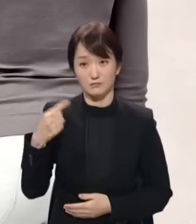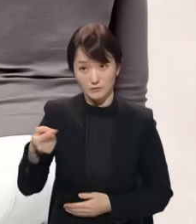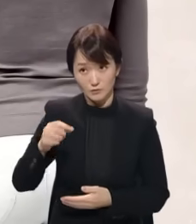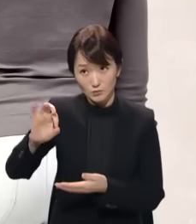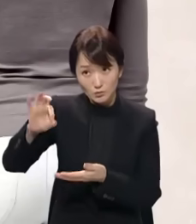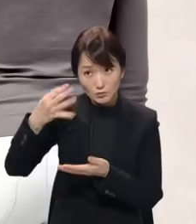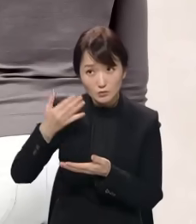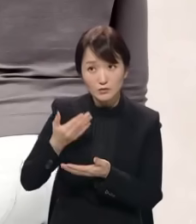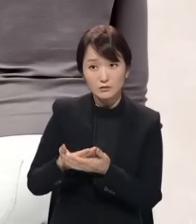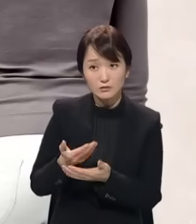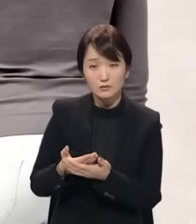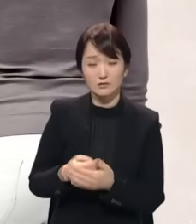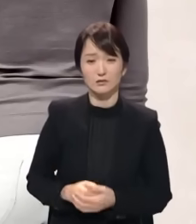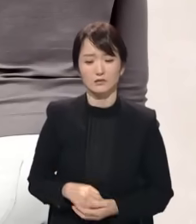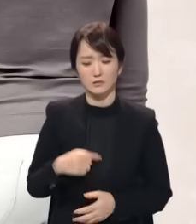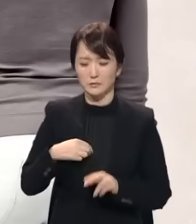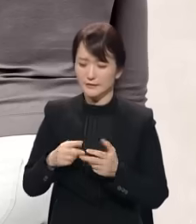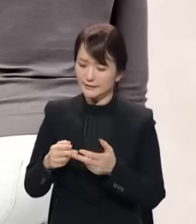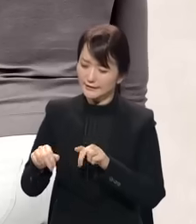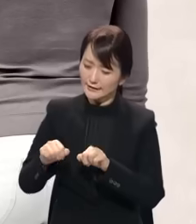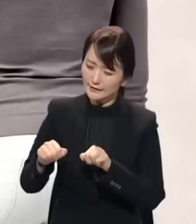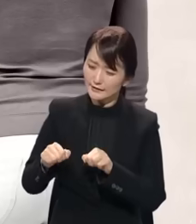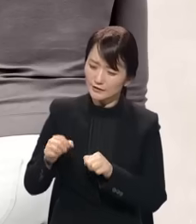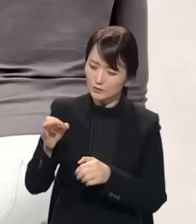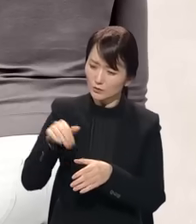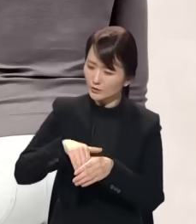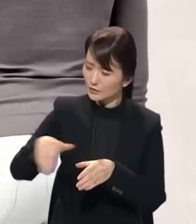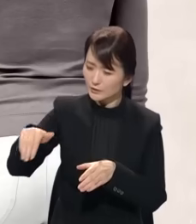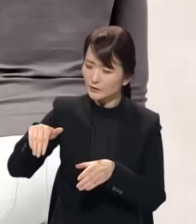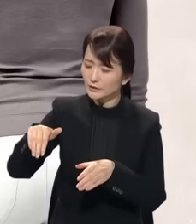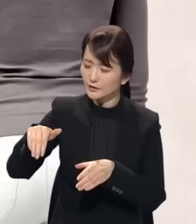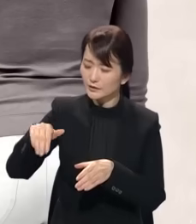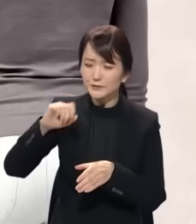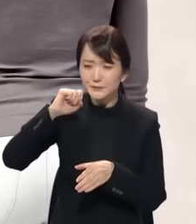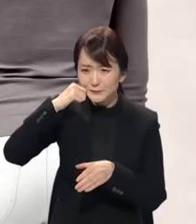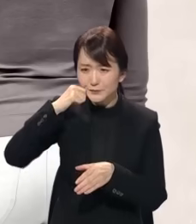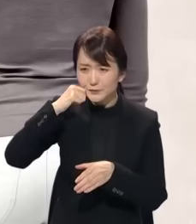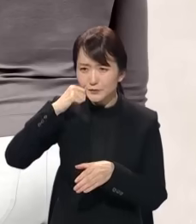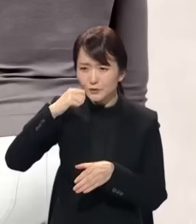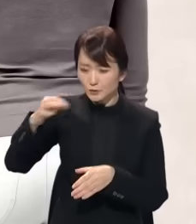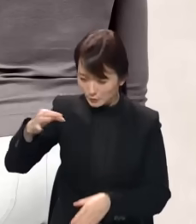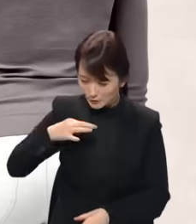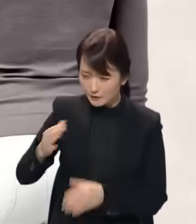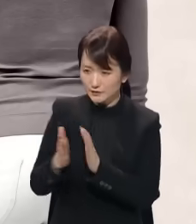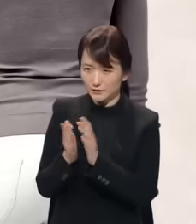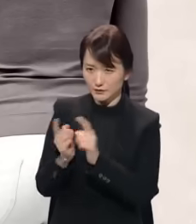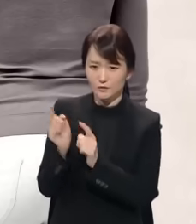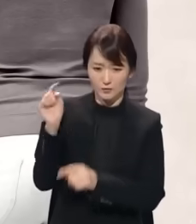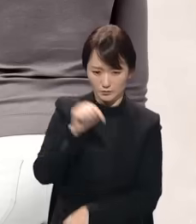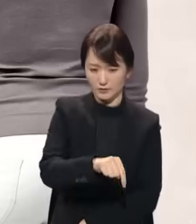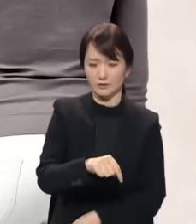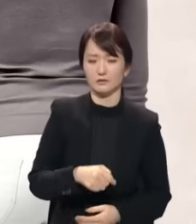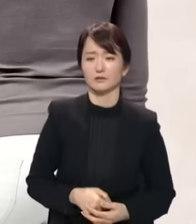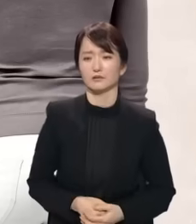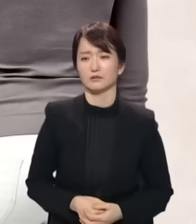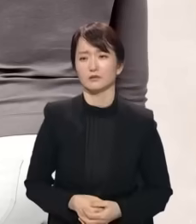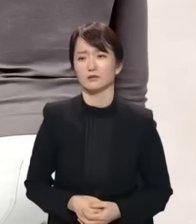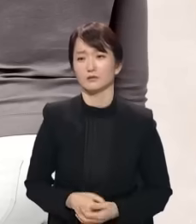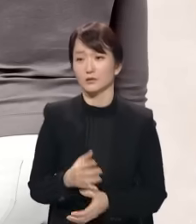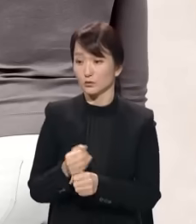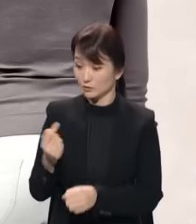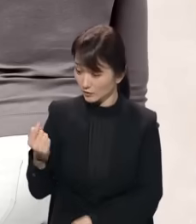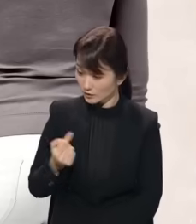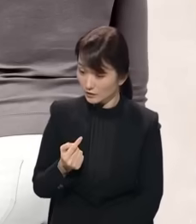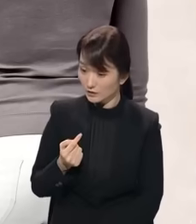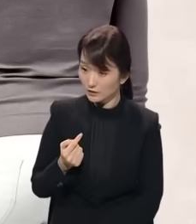하니까 본인 행동 때문에 계좌 입금이 힘드니까 받으려면 직접 오라라고 했고요. 또 언제 올 수 있냐